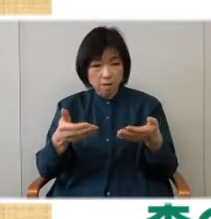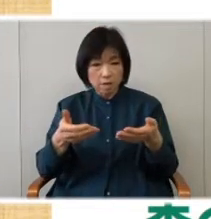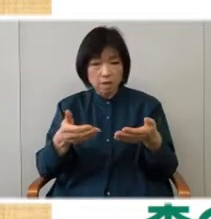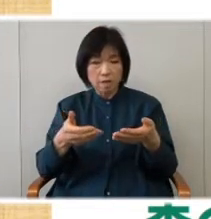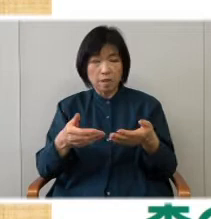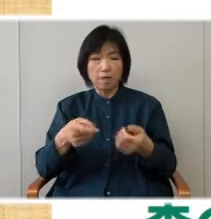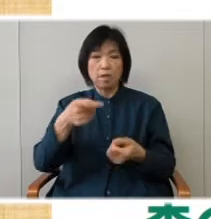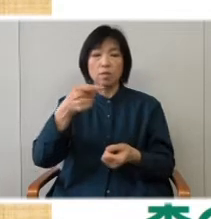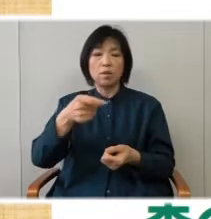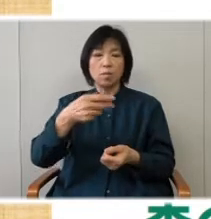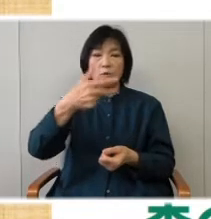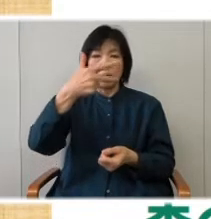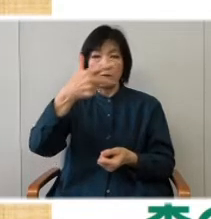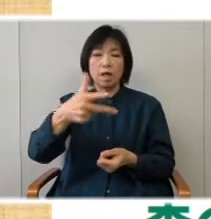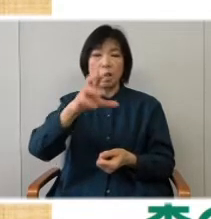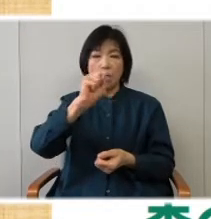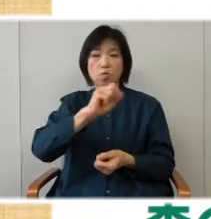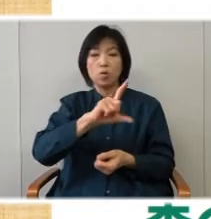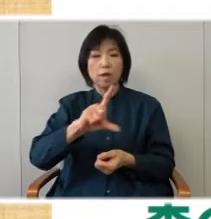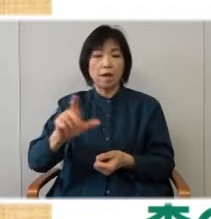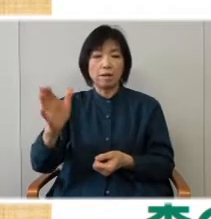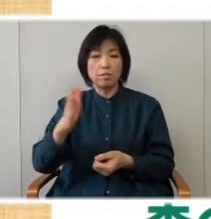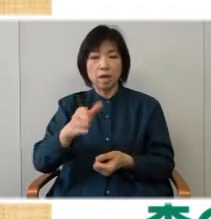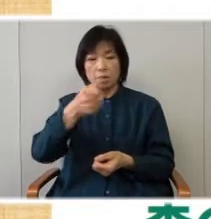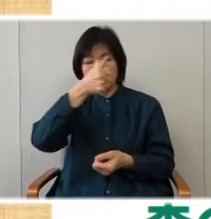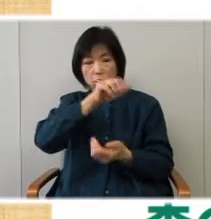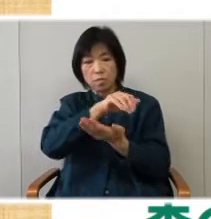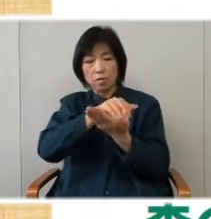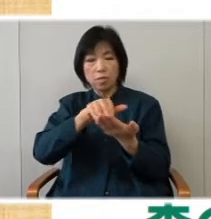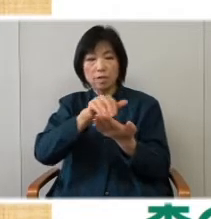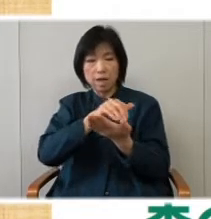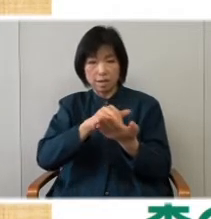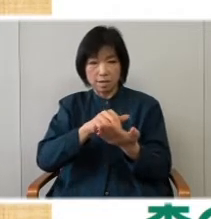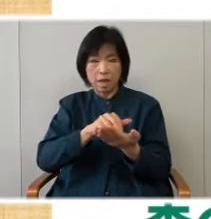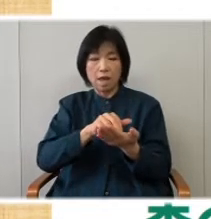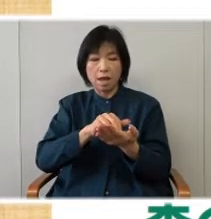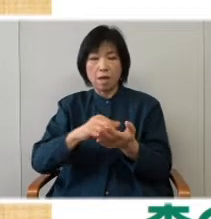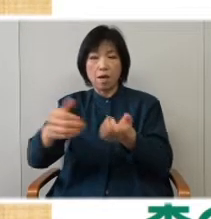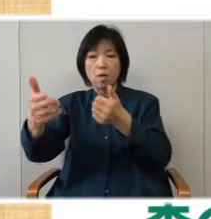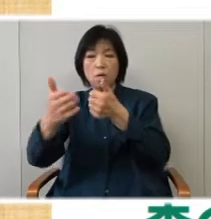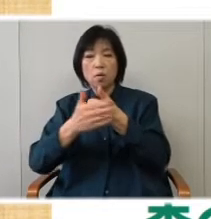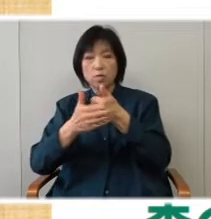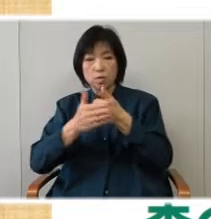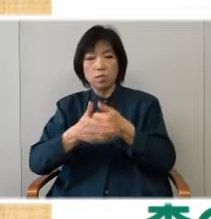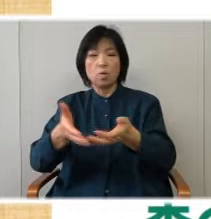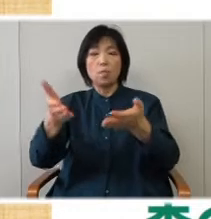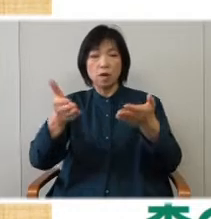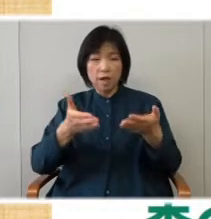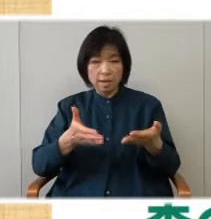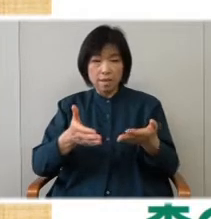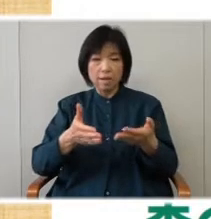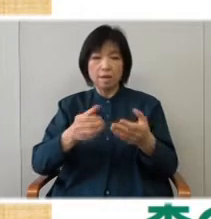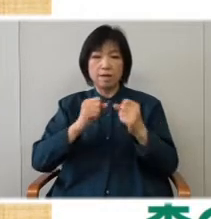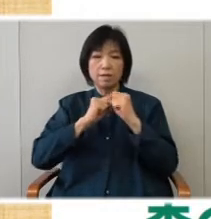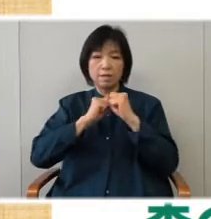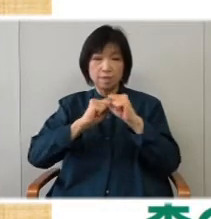7億ぐらいの予算だと思うんですが、こうした補助を受けてその一環として実施をしているところであ